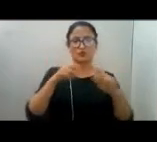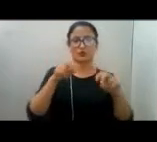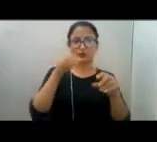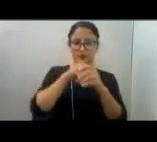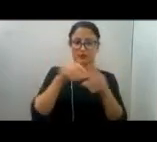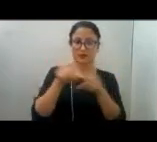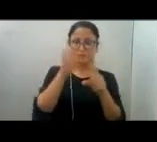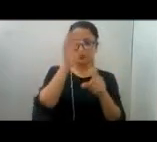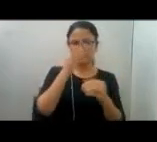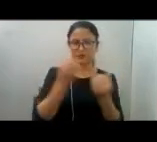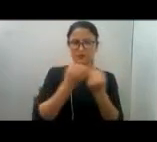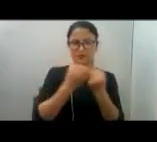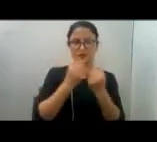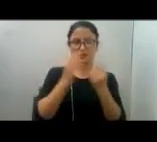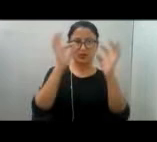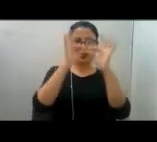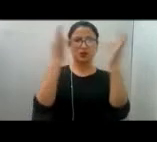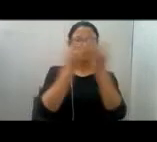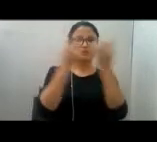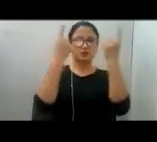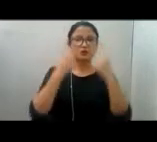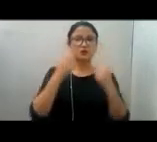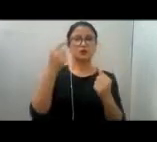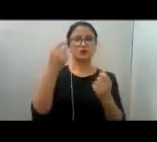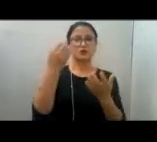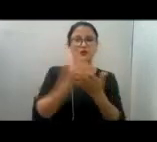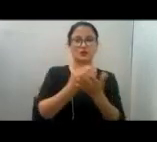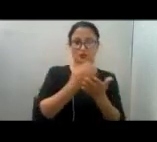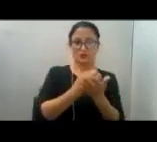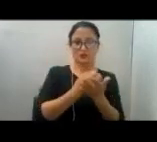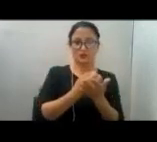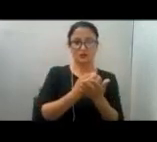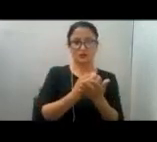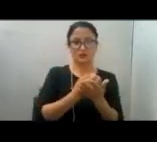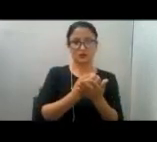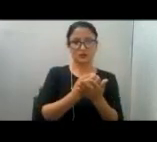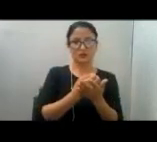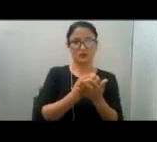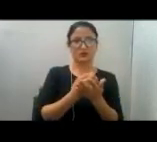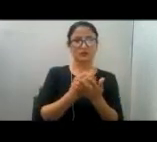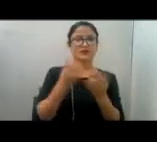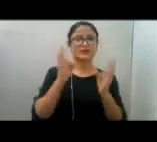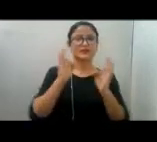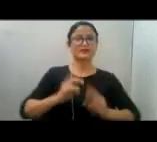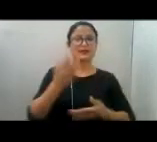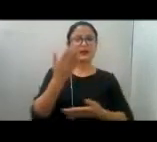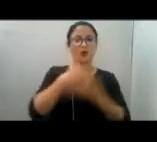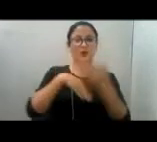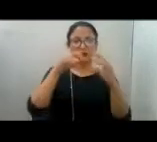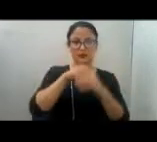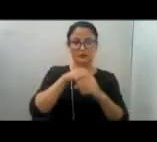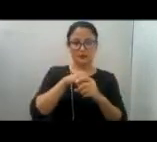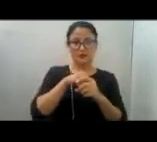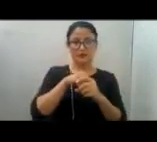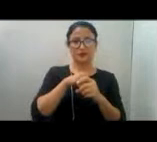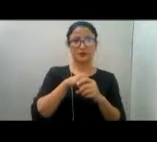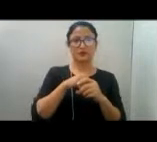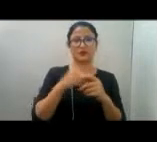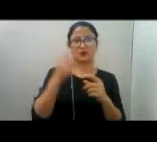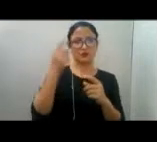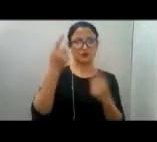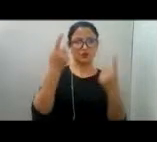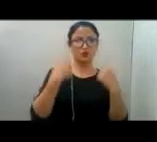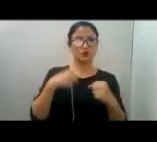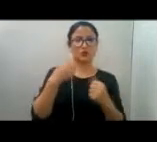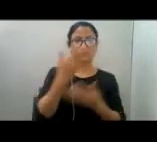विशेष गरी विश्व स्वास्थ्य सङ्गठनको चाहिँ यो फिजिकल डिसएबिलिटीभित्र हेल्थ